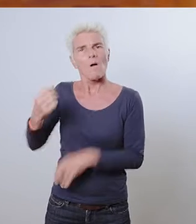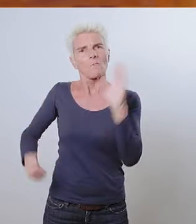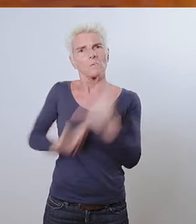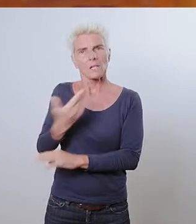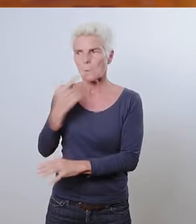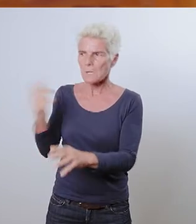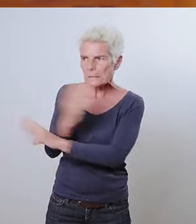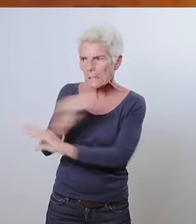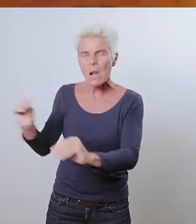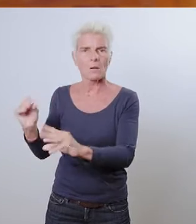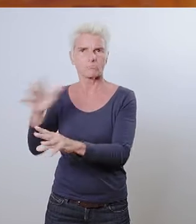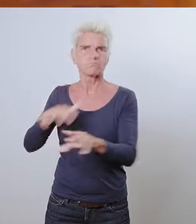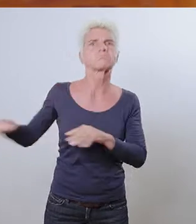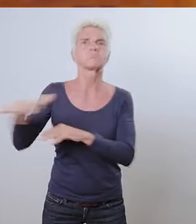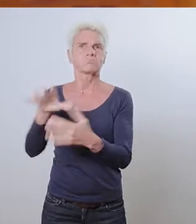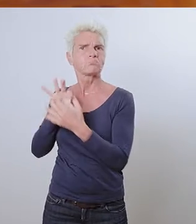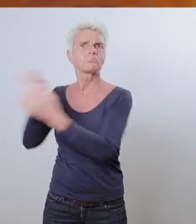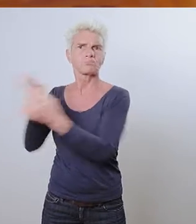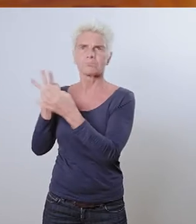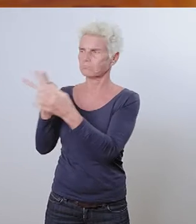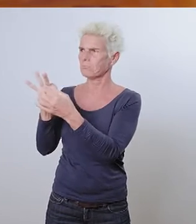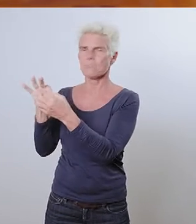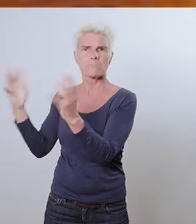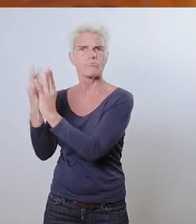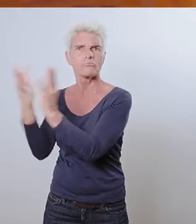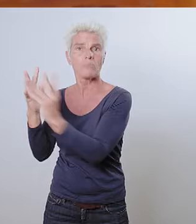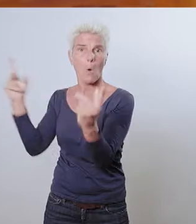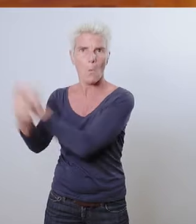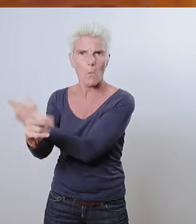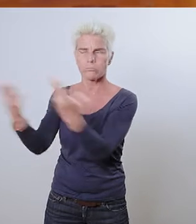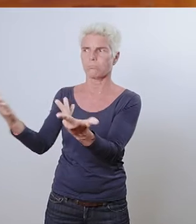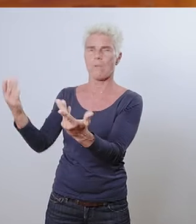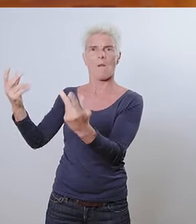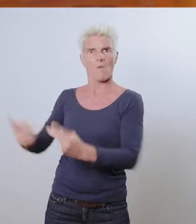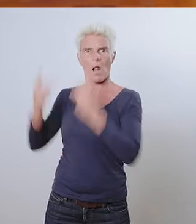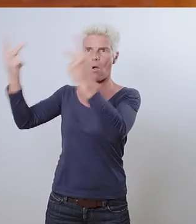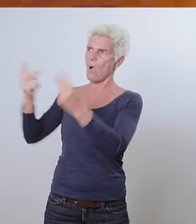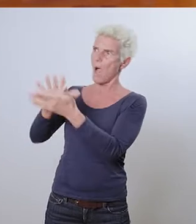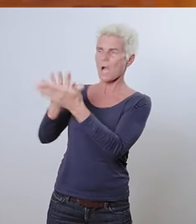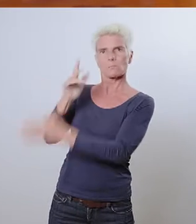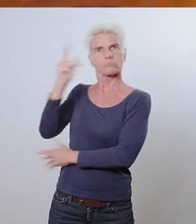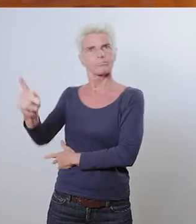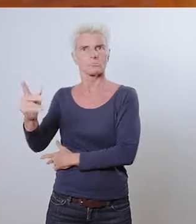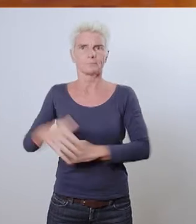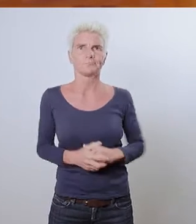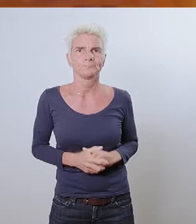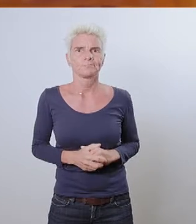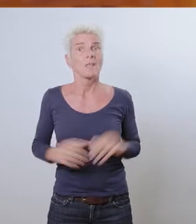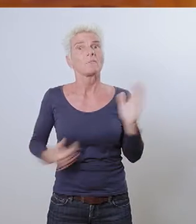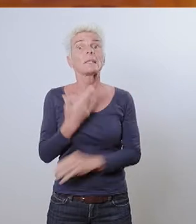ont été les victimes silencieuses de lien social en péril pourtant c'est essentiel à leur âge